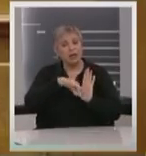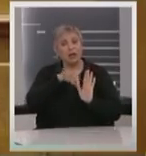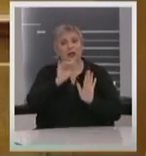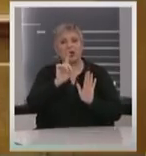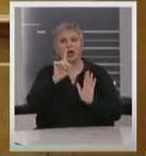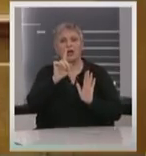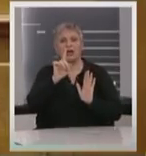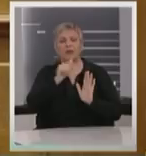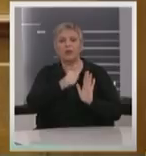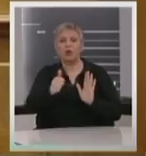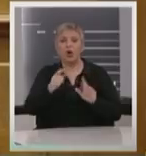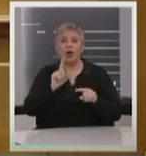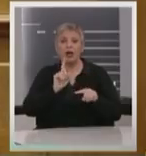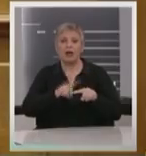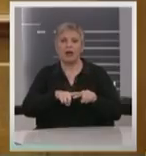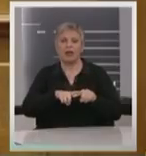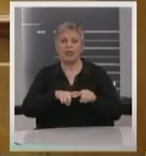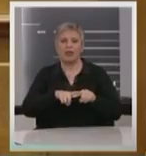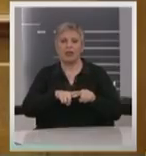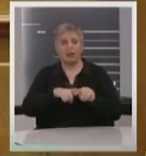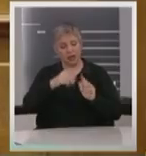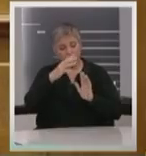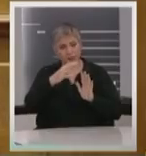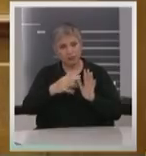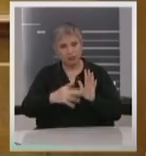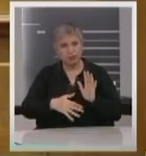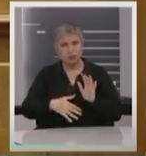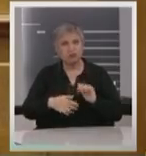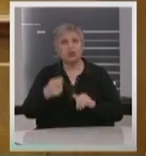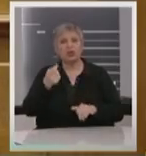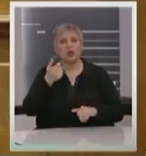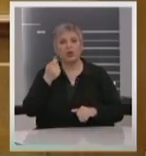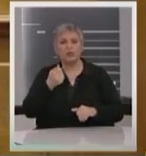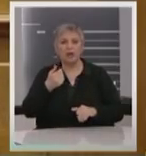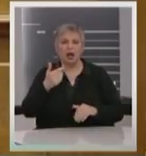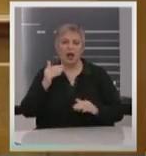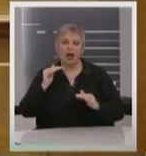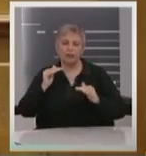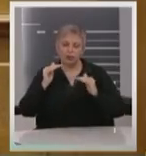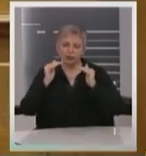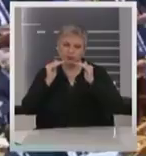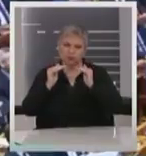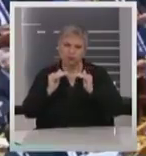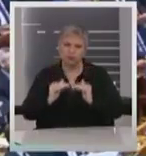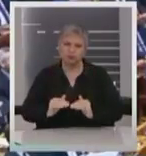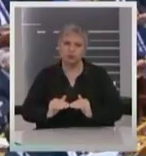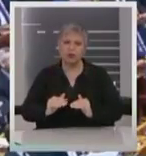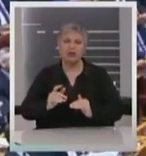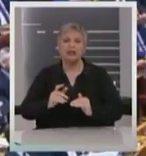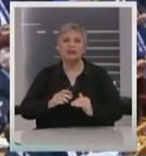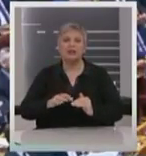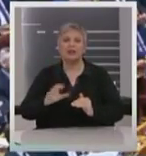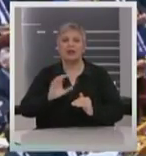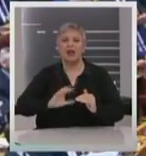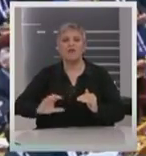Η Ελλάδα. Μία μόνη εξαίρεση. Οικονομία με τον χαμηλότερο ρυθμό ανάπτυξης στην Ευρωζώνη. Για δώστε το παρακαλώ στον κύριο